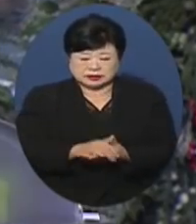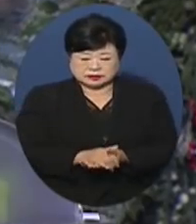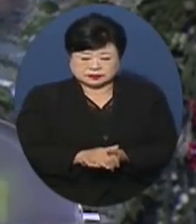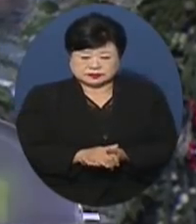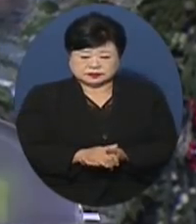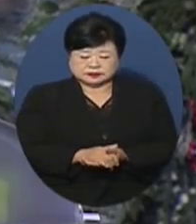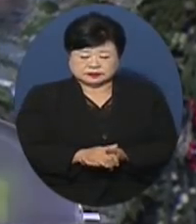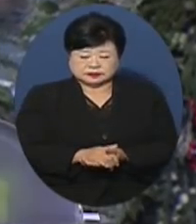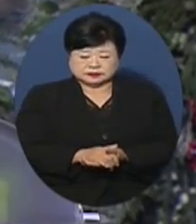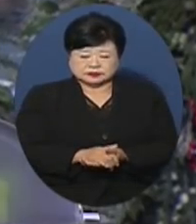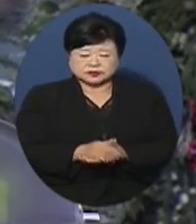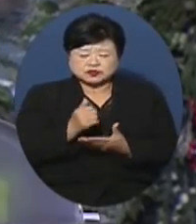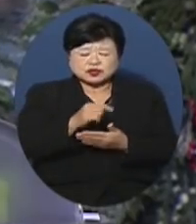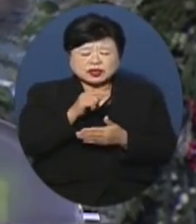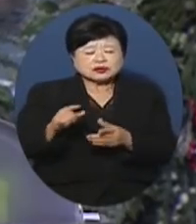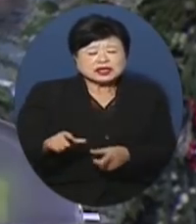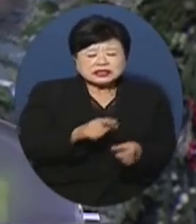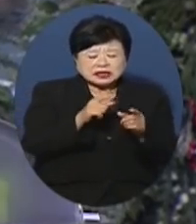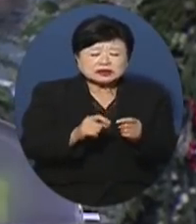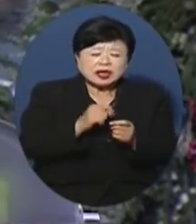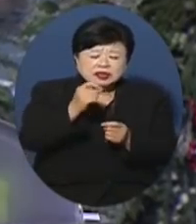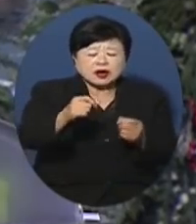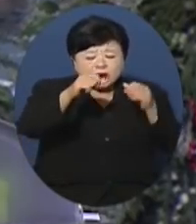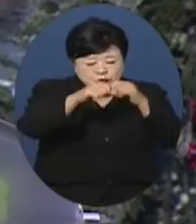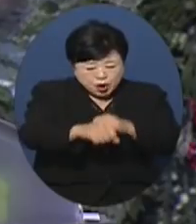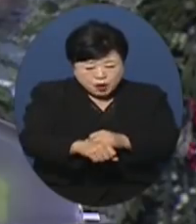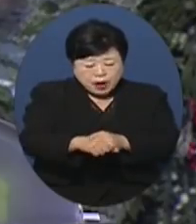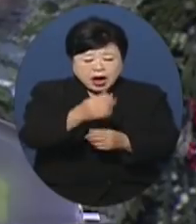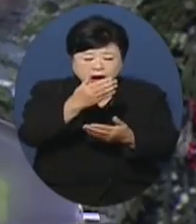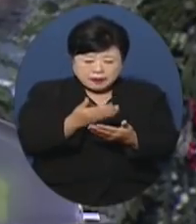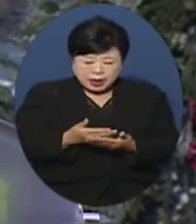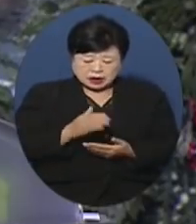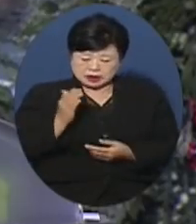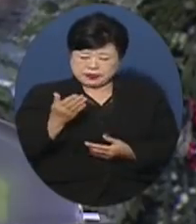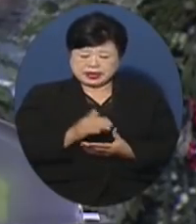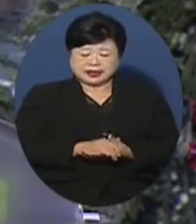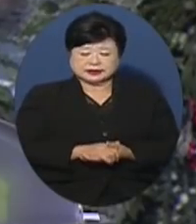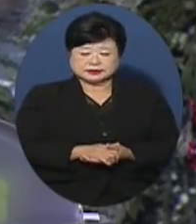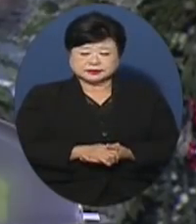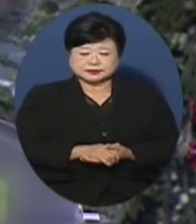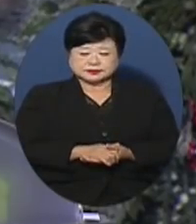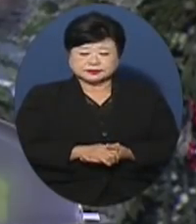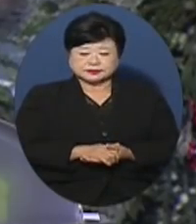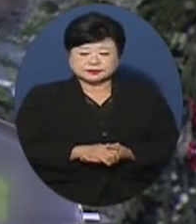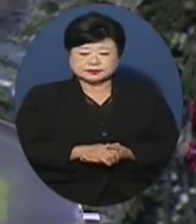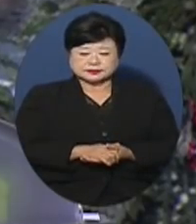죄 가운데 살다가 영원한 멸망으로 가게 되는 것입니다.